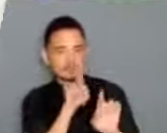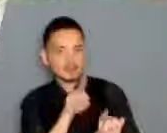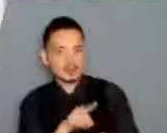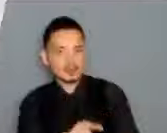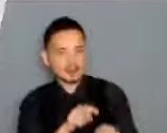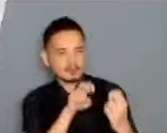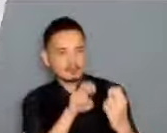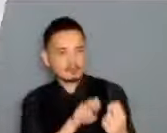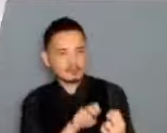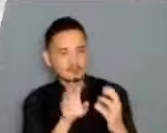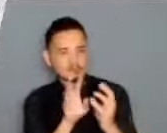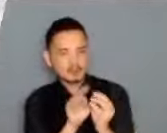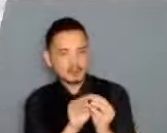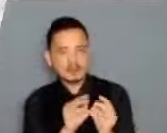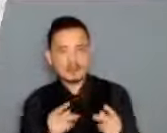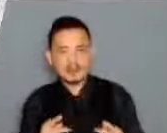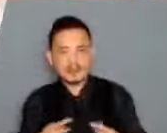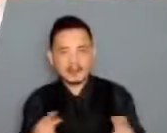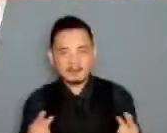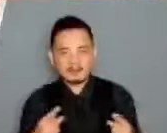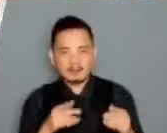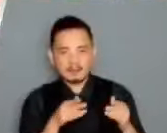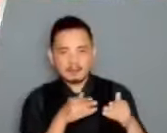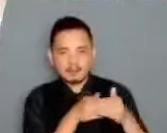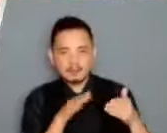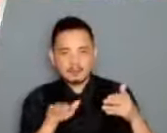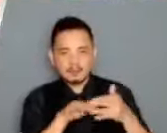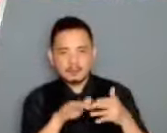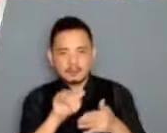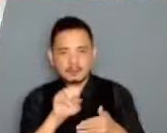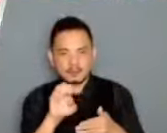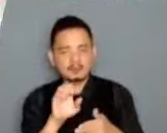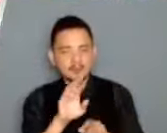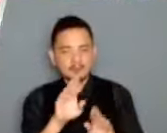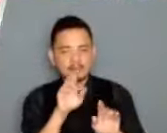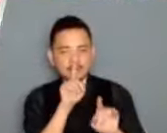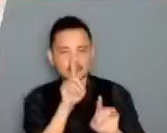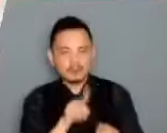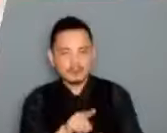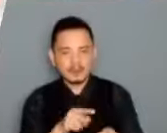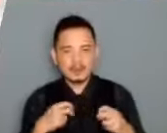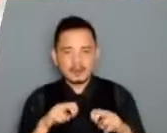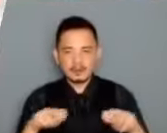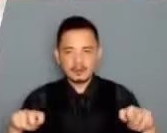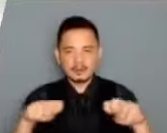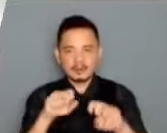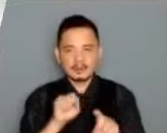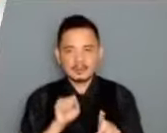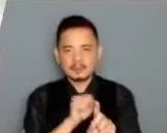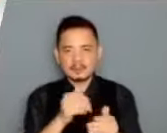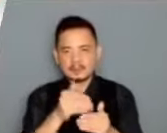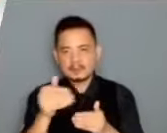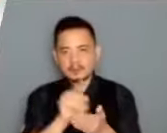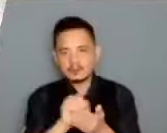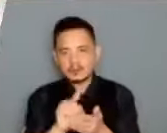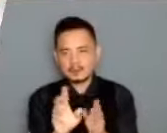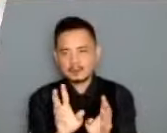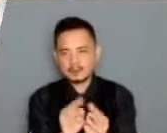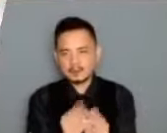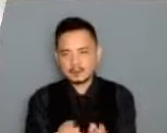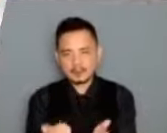iniha sa kanya ng DG sa ombudsman iimbitahan naman muli ang mayora sa pagdinig pa rin ng senado sa susunod na linggo kaugnay pa rin sa ni